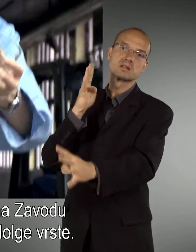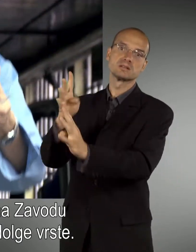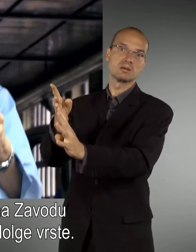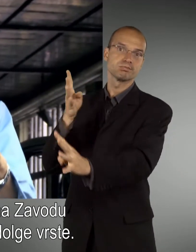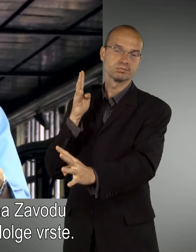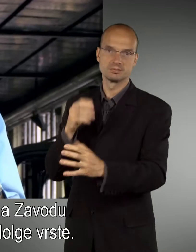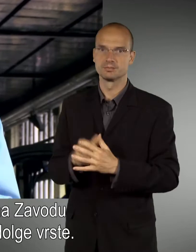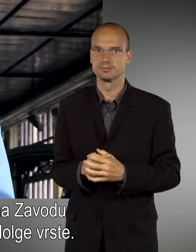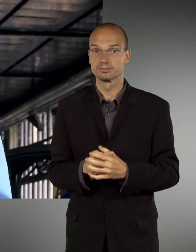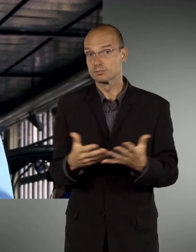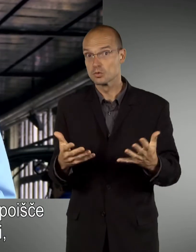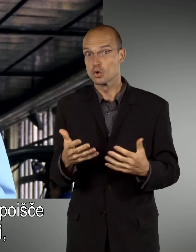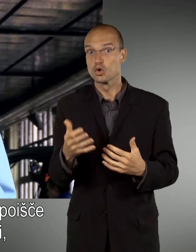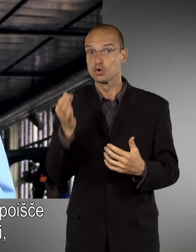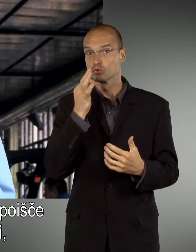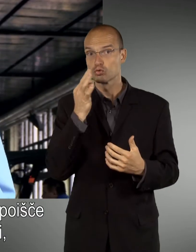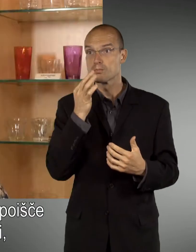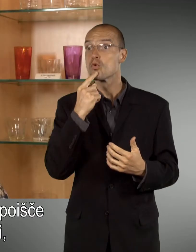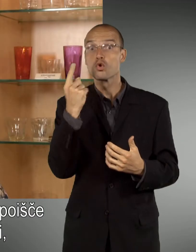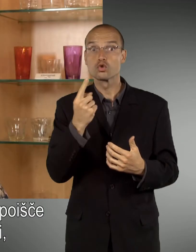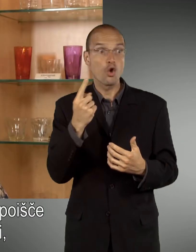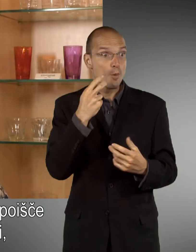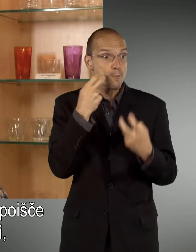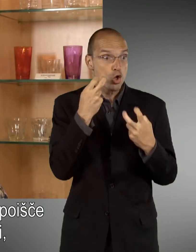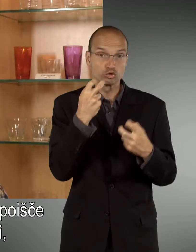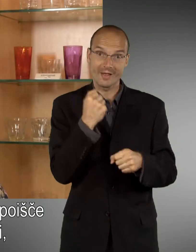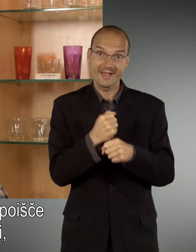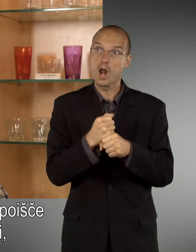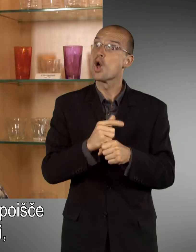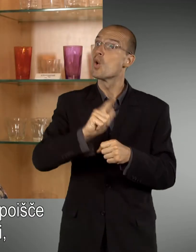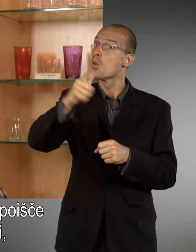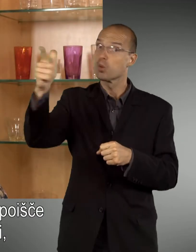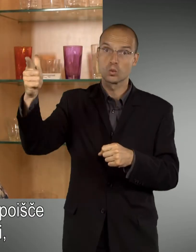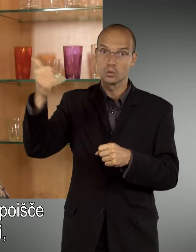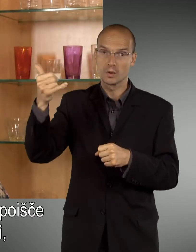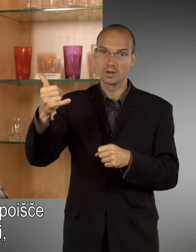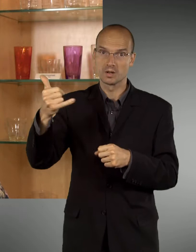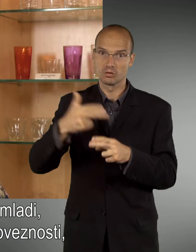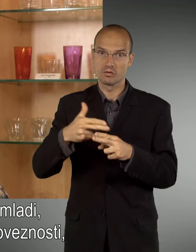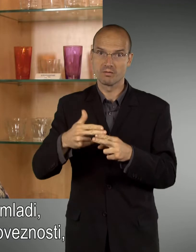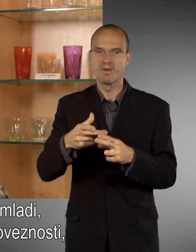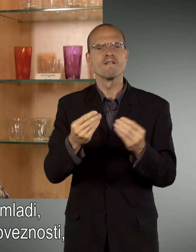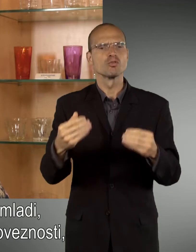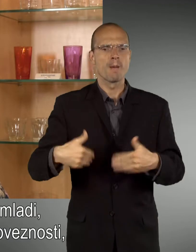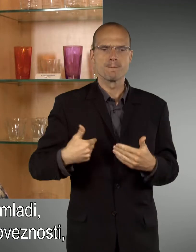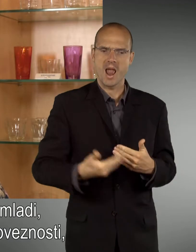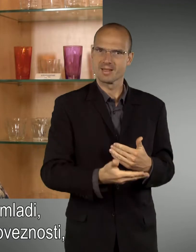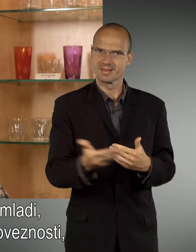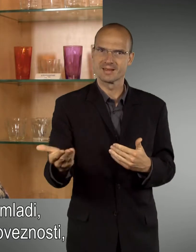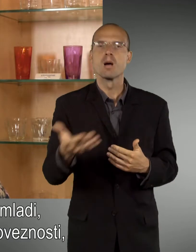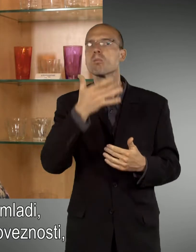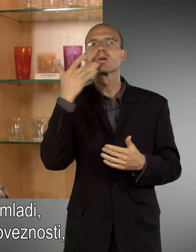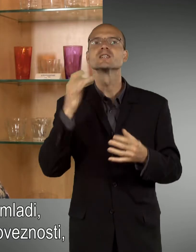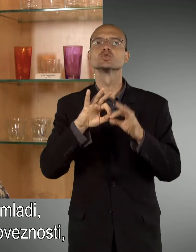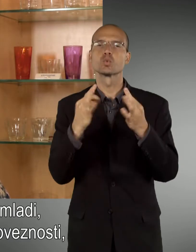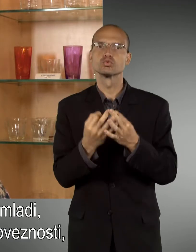vrste. Če si pa že kdo poišče delo v tujini, so to večinoma mladi,